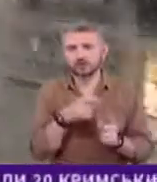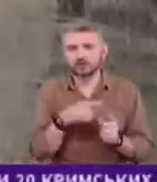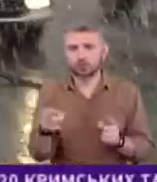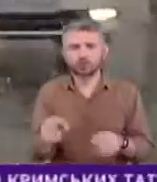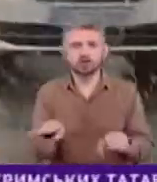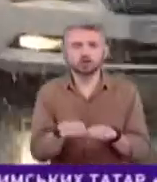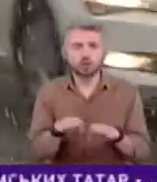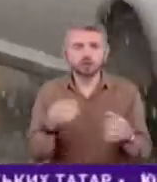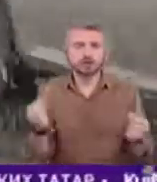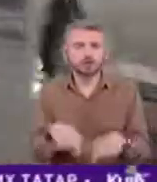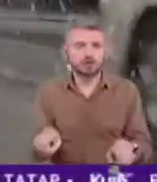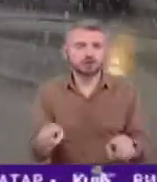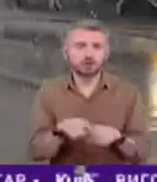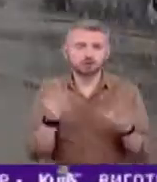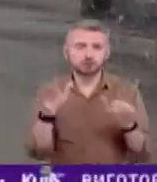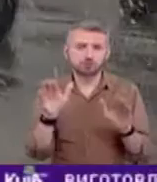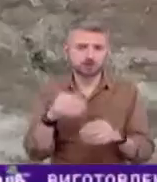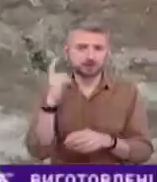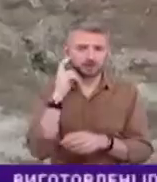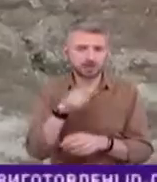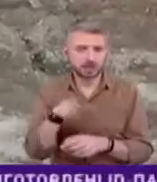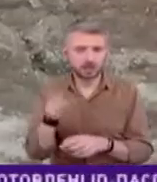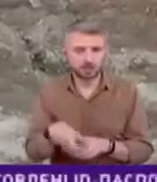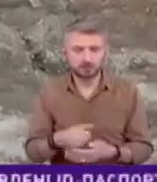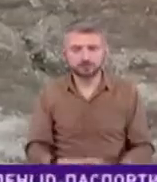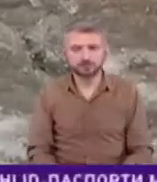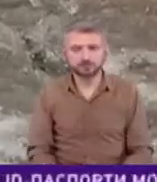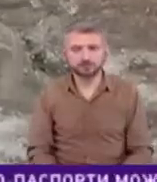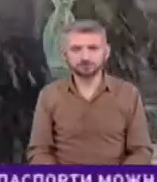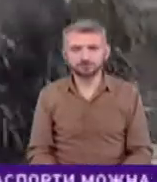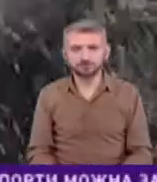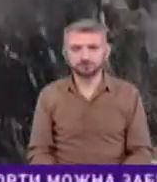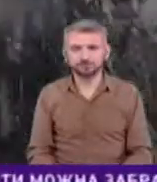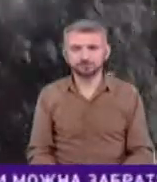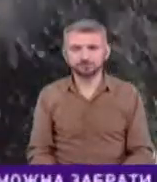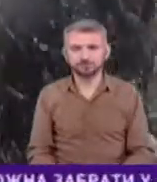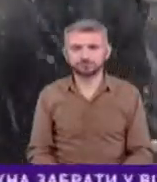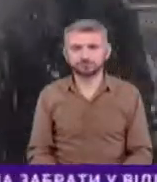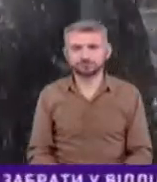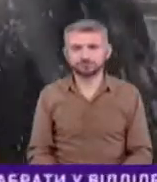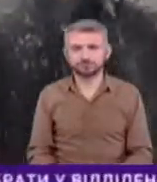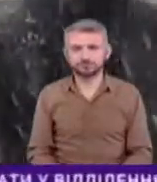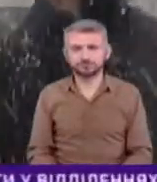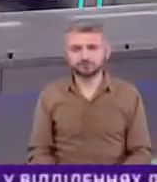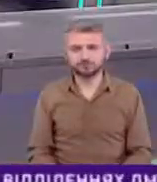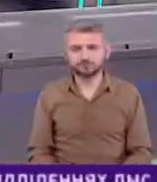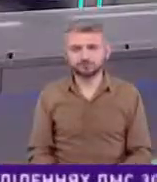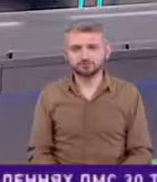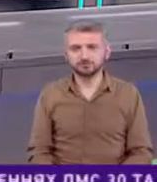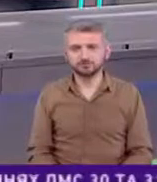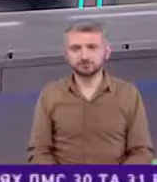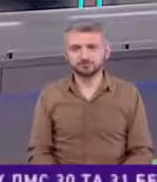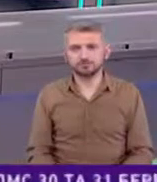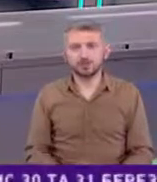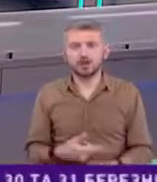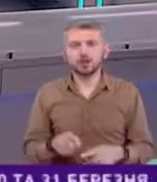Схоже, зима так яскраво прощається з киянами. Богдан Бринак, Едуард Таравський, Олександр Степанов, телеканал Київ.